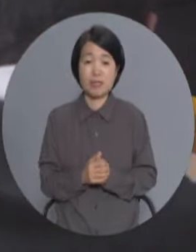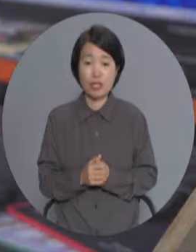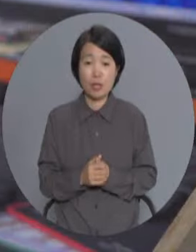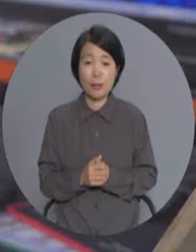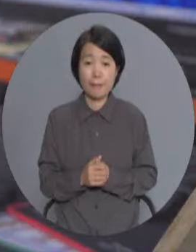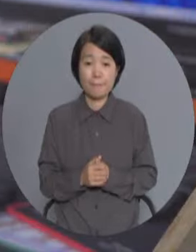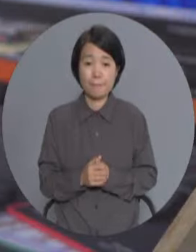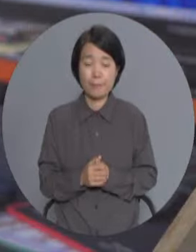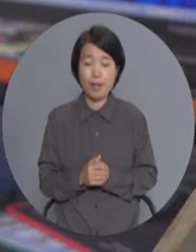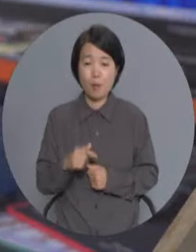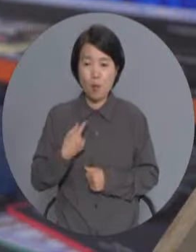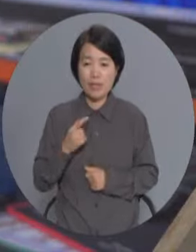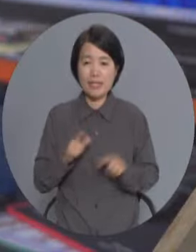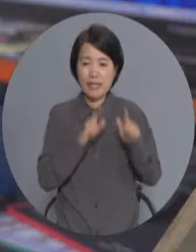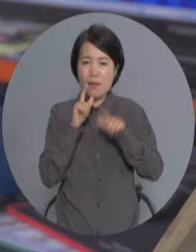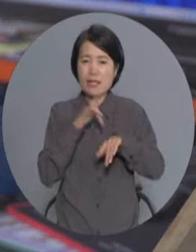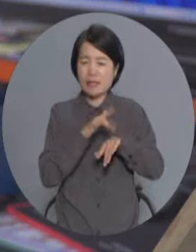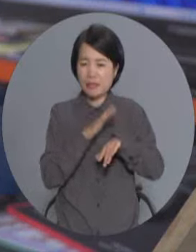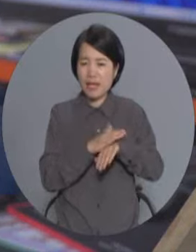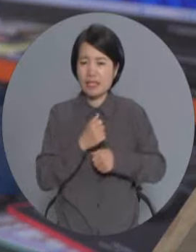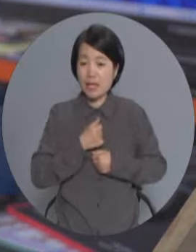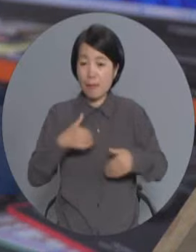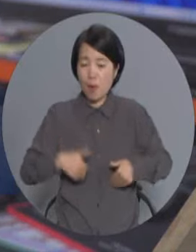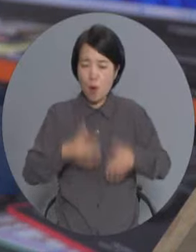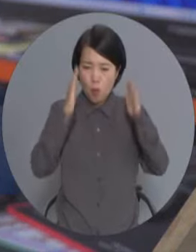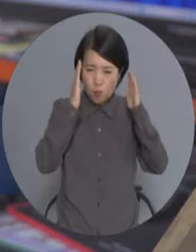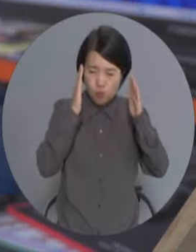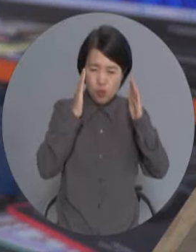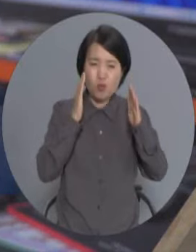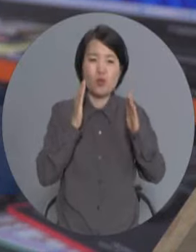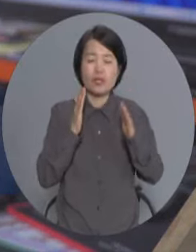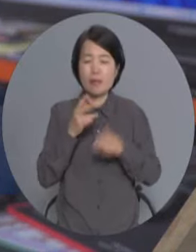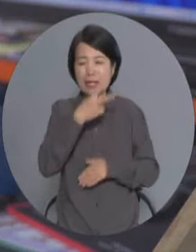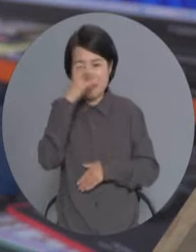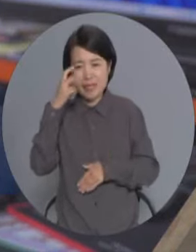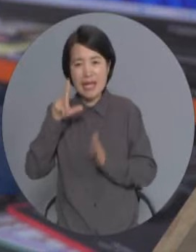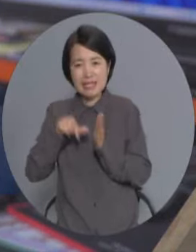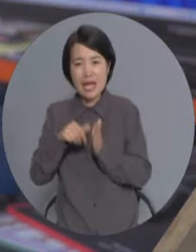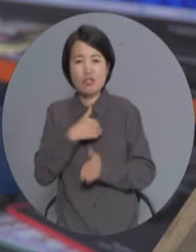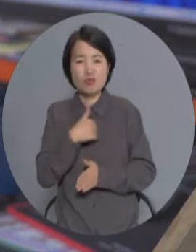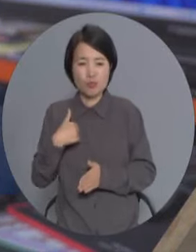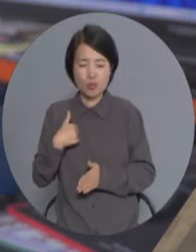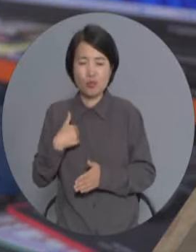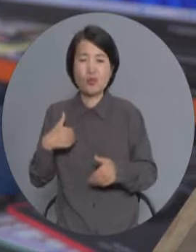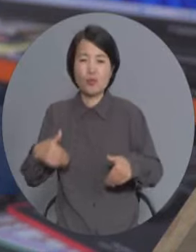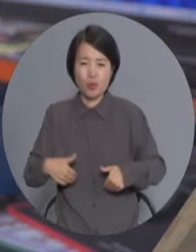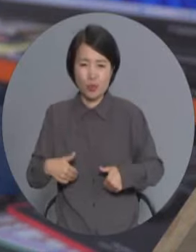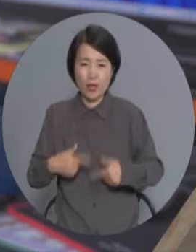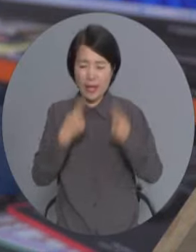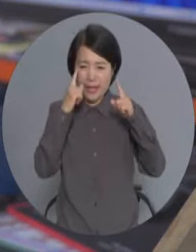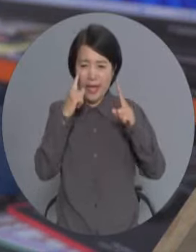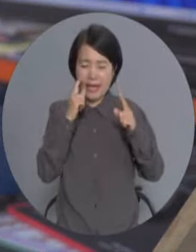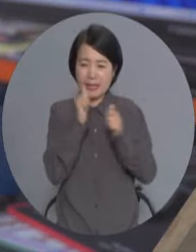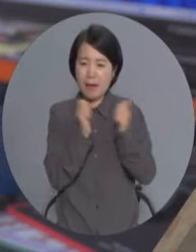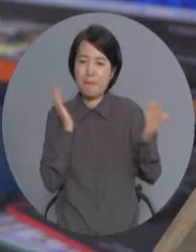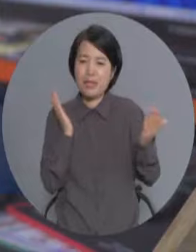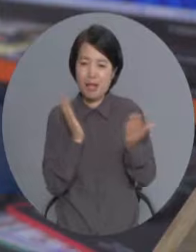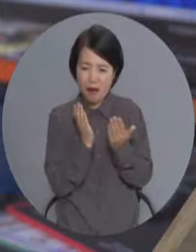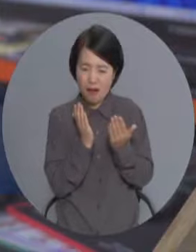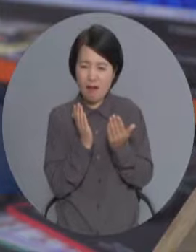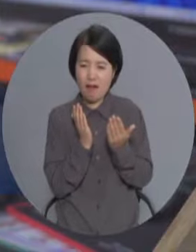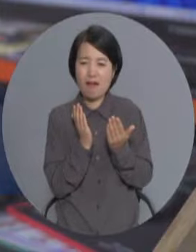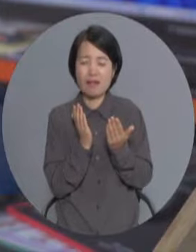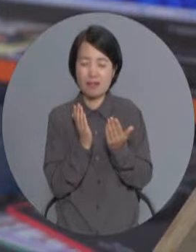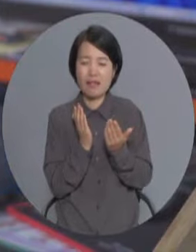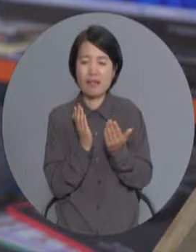자기 패턴 유지를 잘해야 되는데 학습 패턴과 수면 패턴을 수능 형식으로, 수능 패턴으로 유지하는